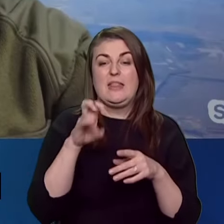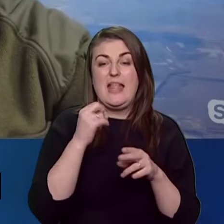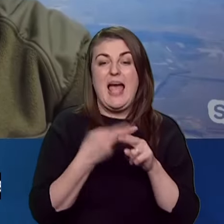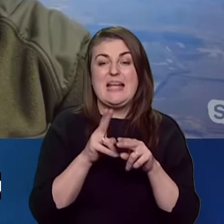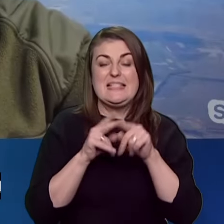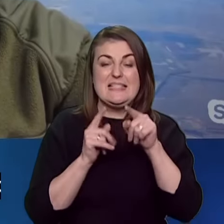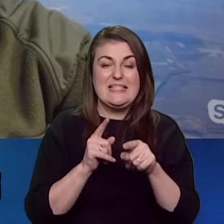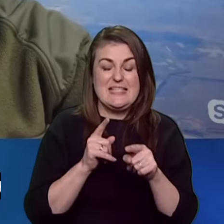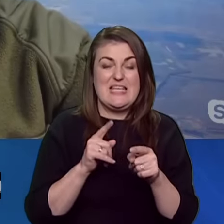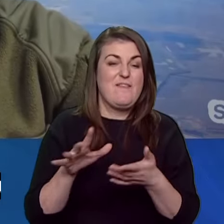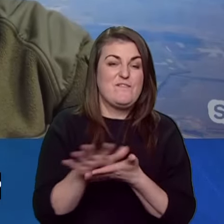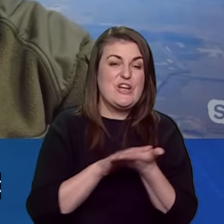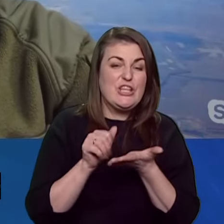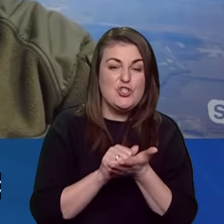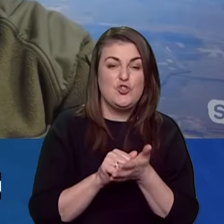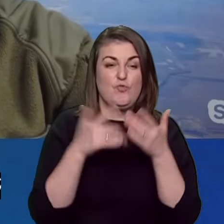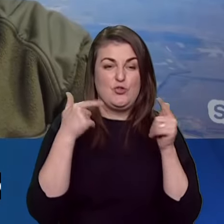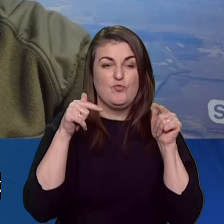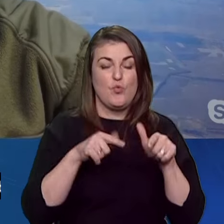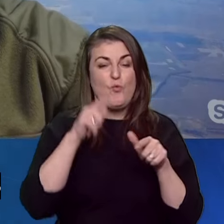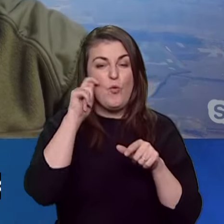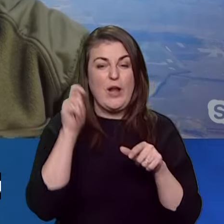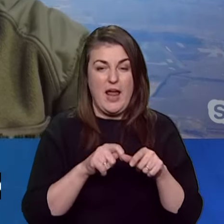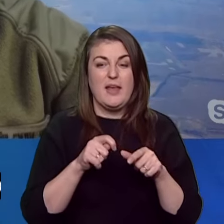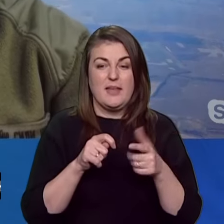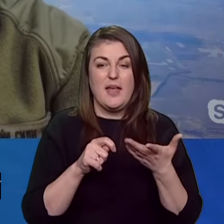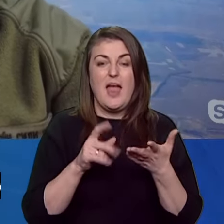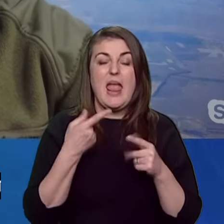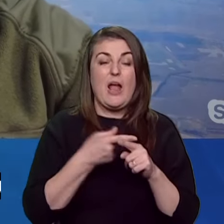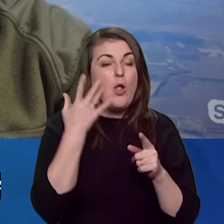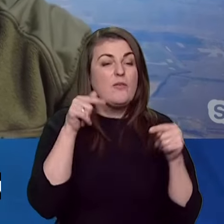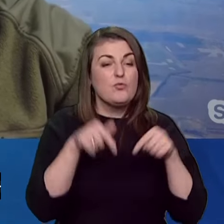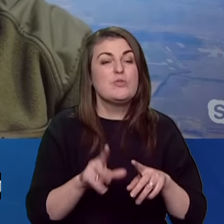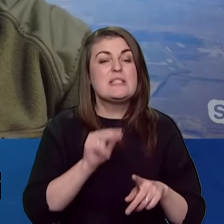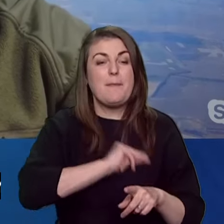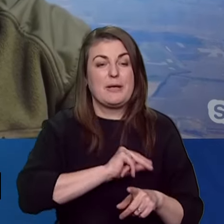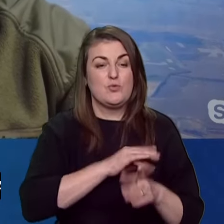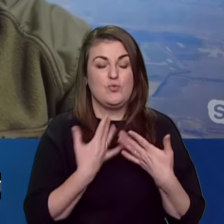ці винищувачі вже в Україні? Коли вони будуть? І чи запрацюють вони?